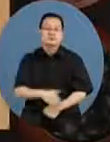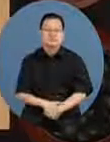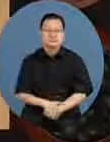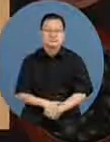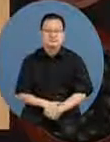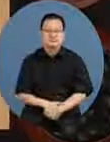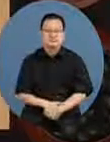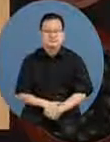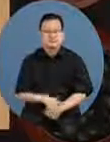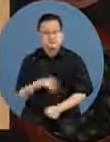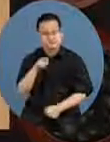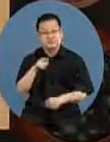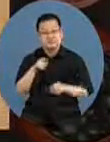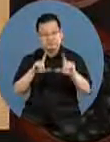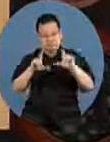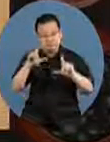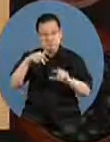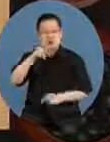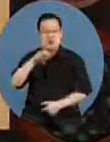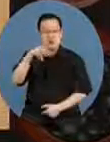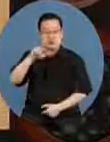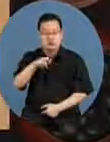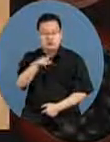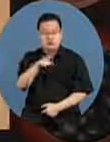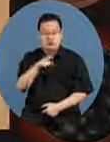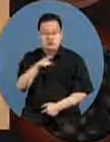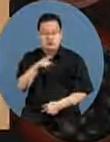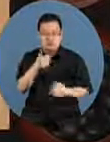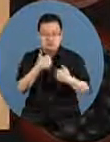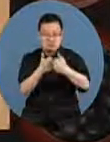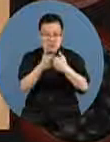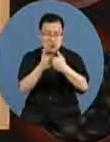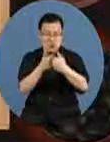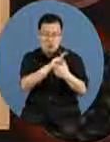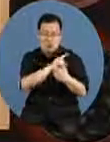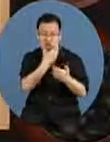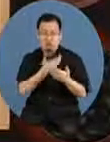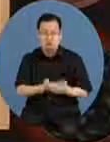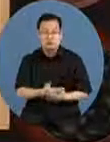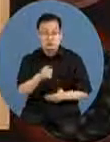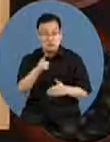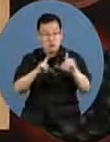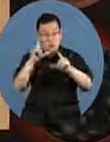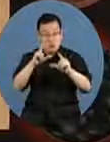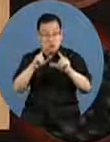여기까지는 정석 1단당 치중. 저럴 때 오늘 공부 한번 해보시기 바랍니다. 대개 저렇게 하면